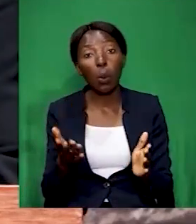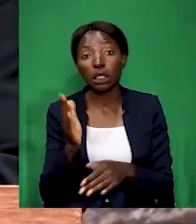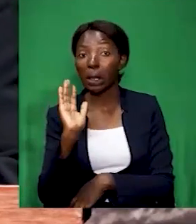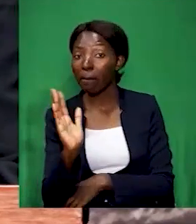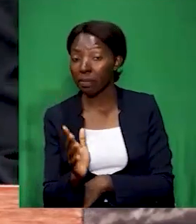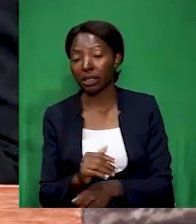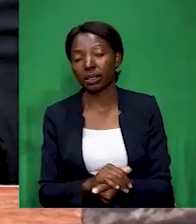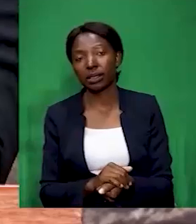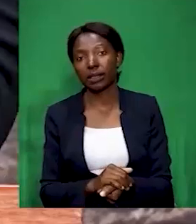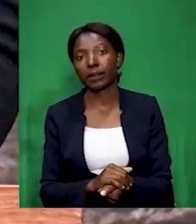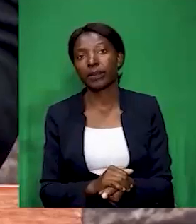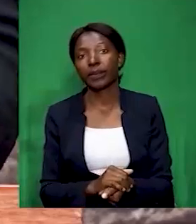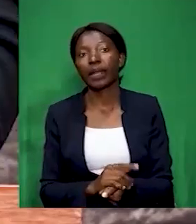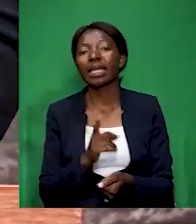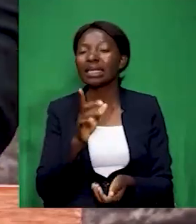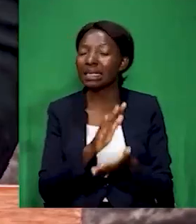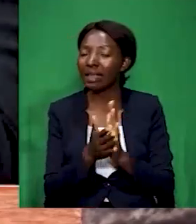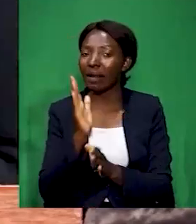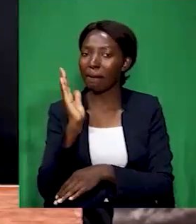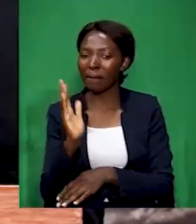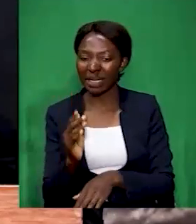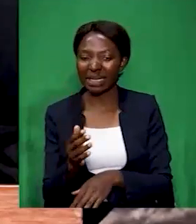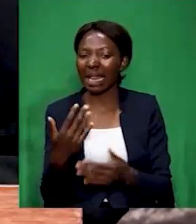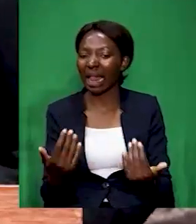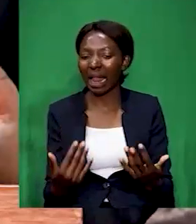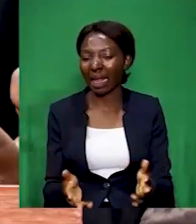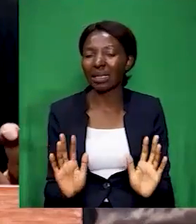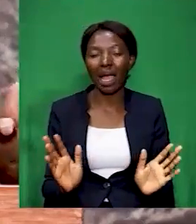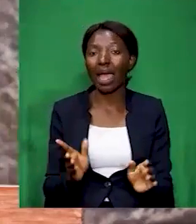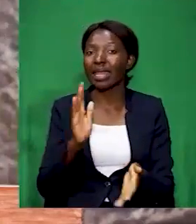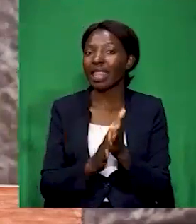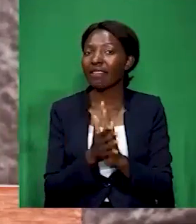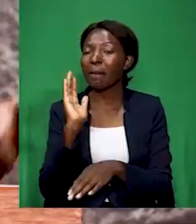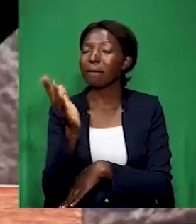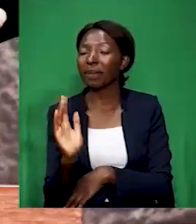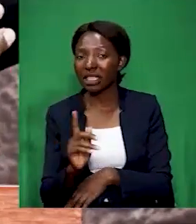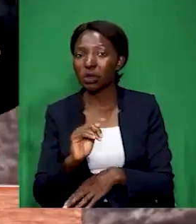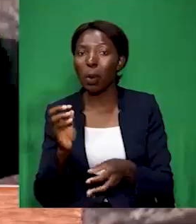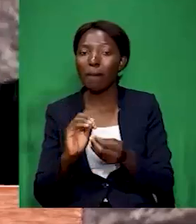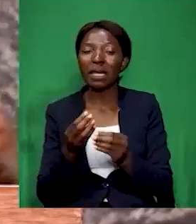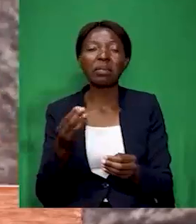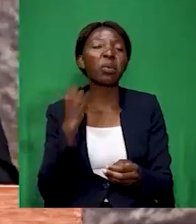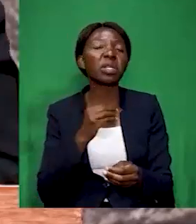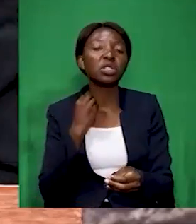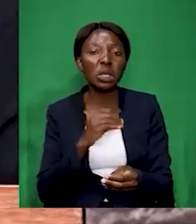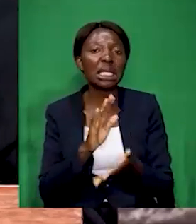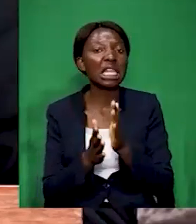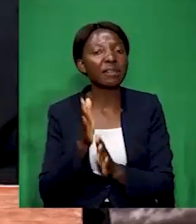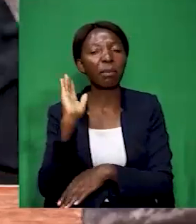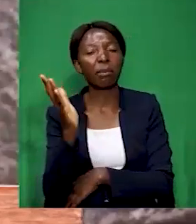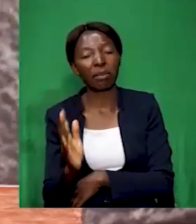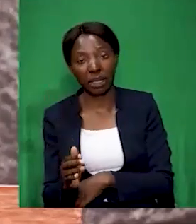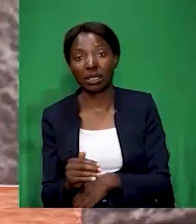ina Filipi. Akanga asina shoko renando anga asinga paridzi vhangeri rekufadza vanhu aisa